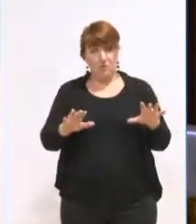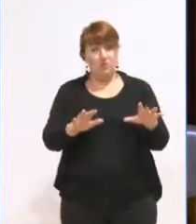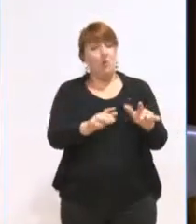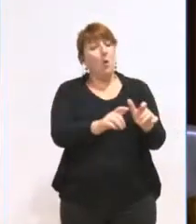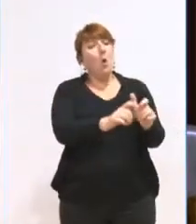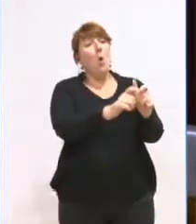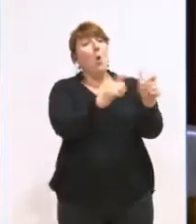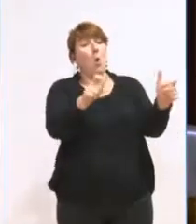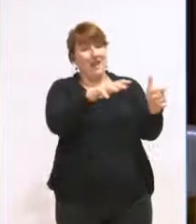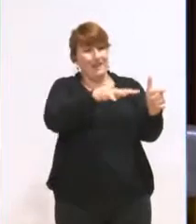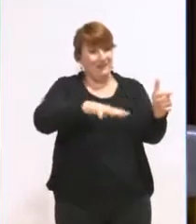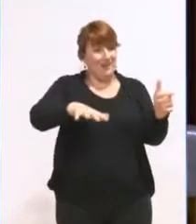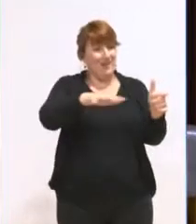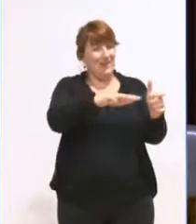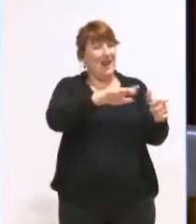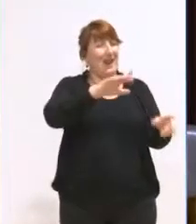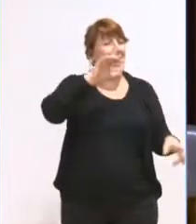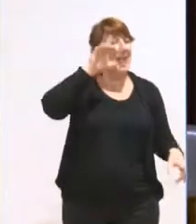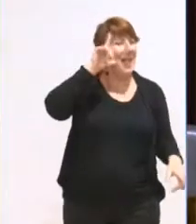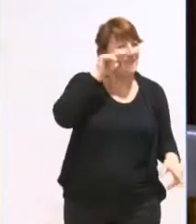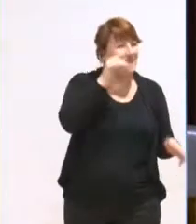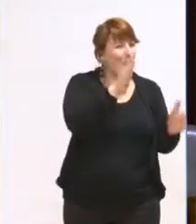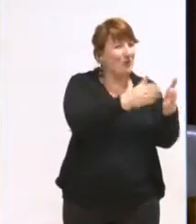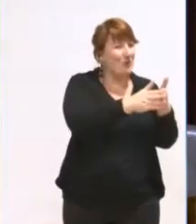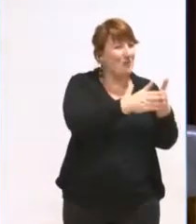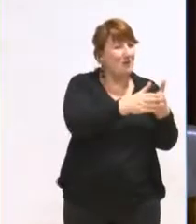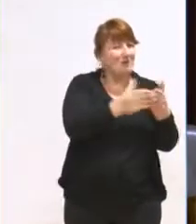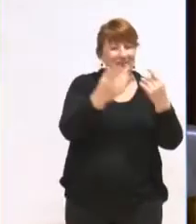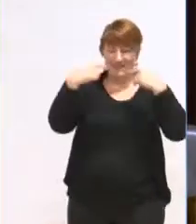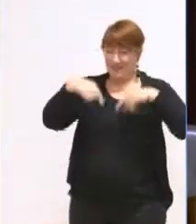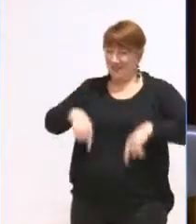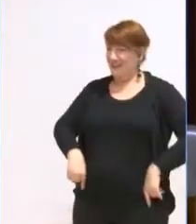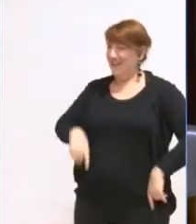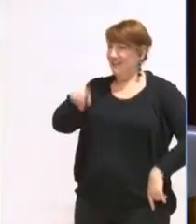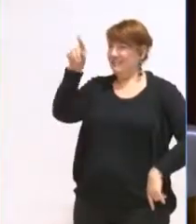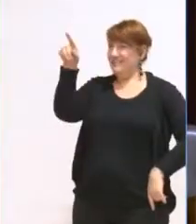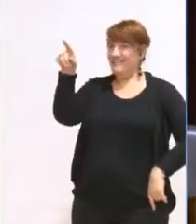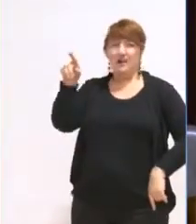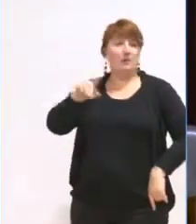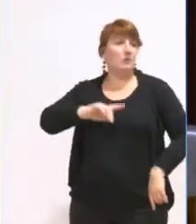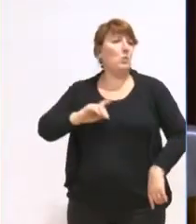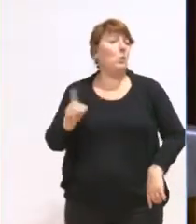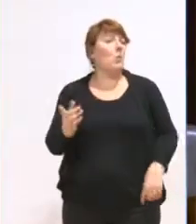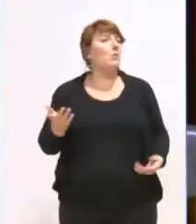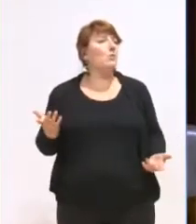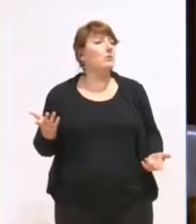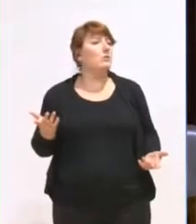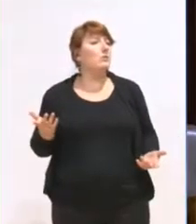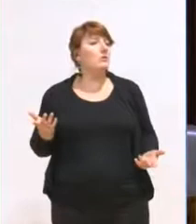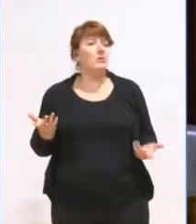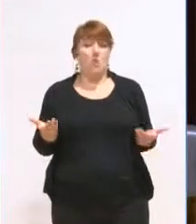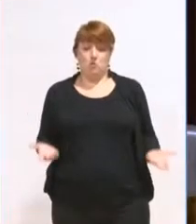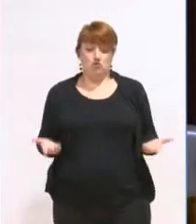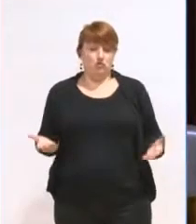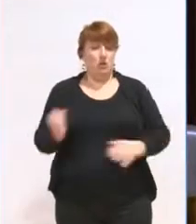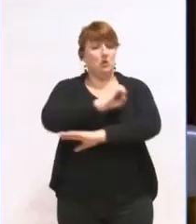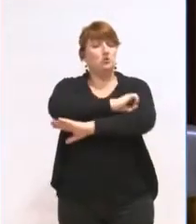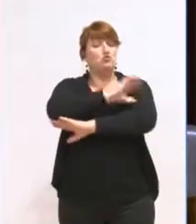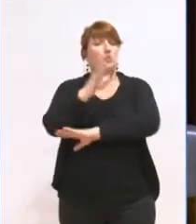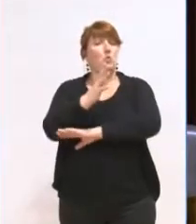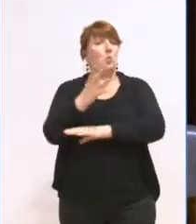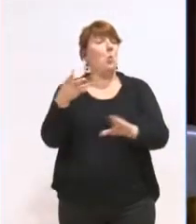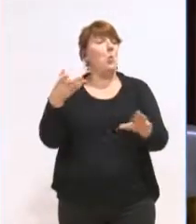locales. Et qu'actuellement, tous les papiers économiques sérieux montrent que les finances publiques de